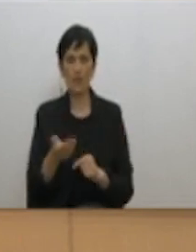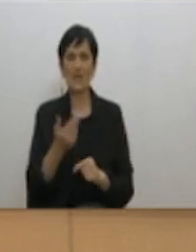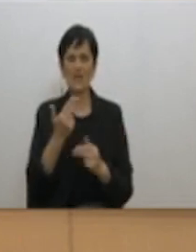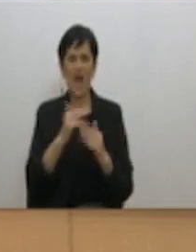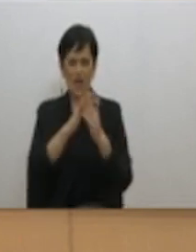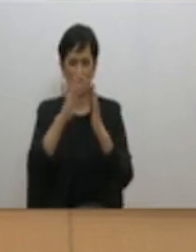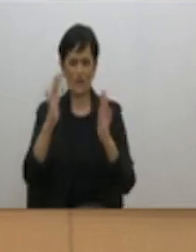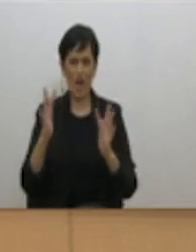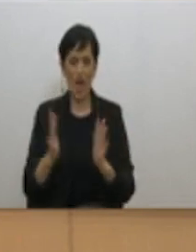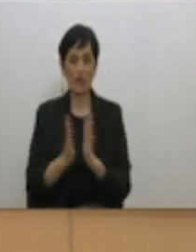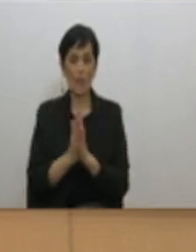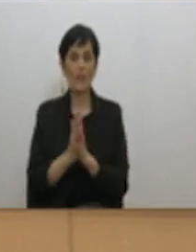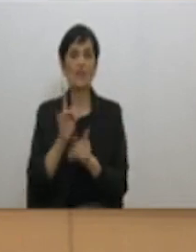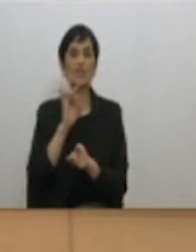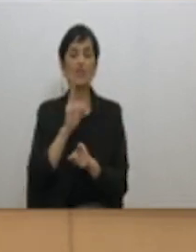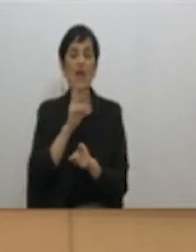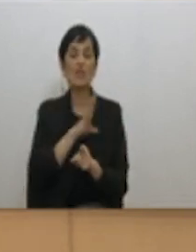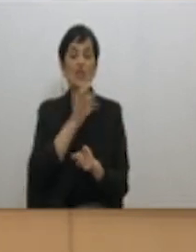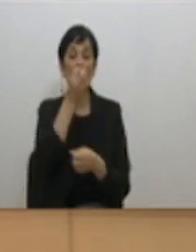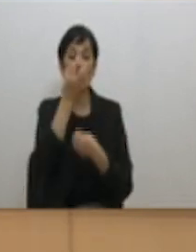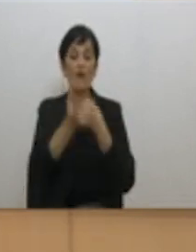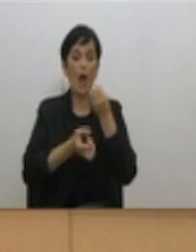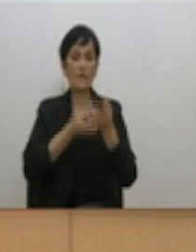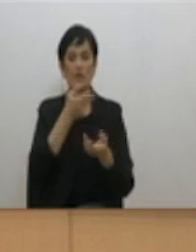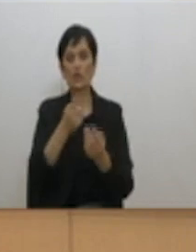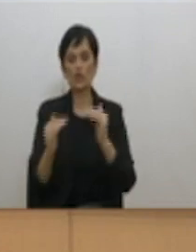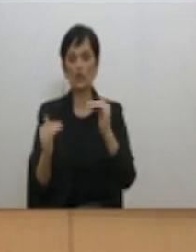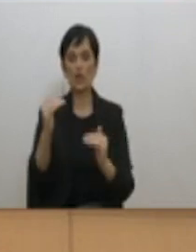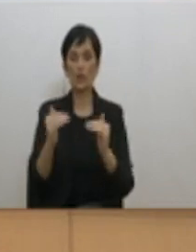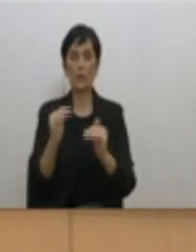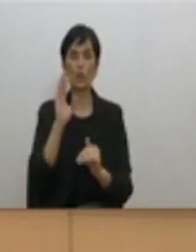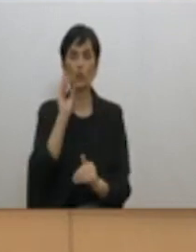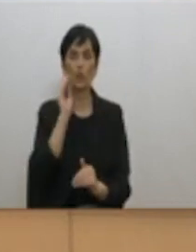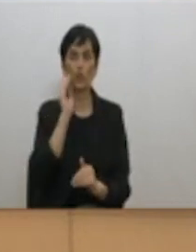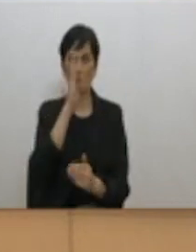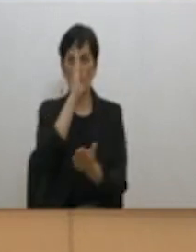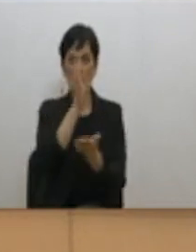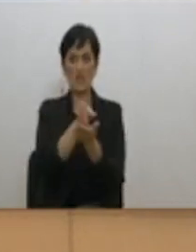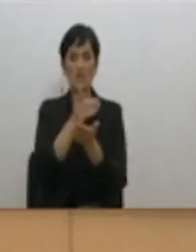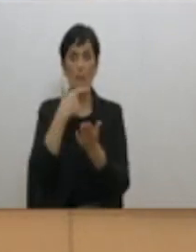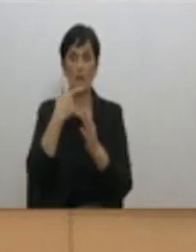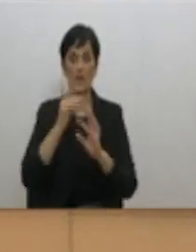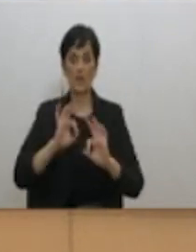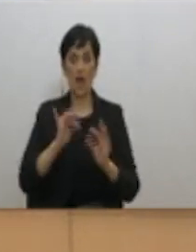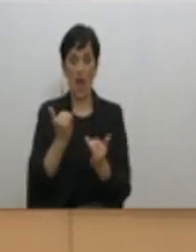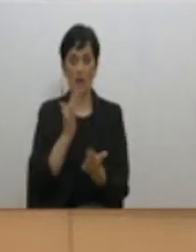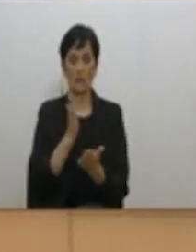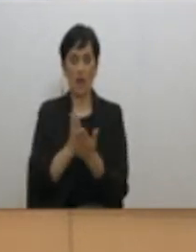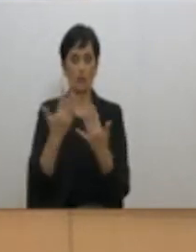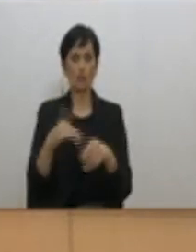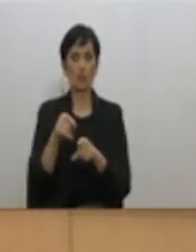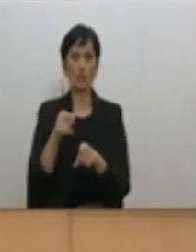ეს ყველაფერი ჯერ კიდევ როიტყვიან ყვავილები იყო იმასთან შედარებით, როდესაც პირდაპირ ითქვა, რომ ეხლა უკვე არის